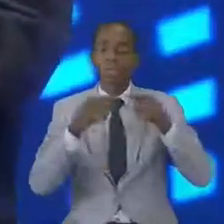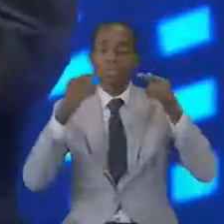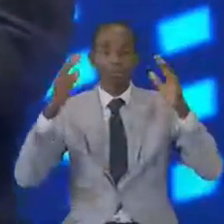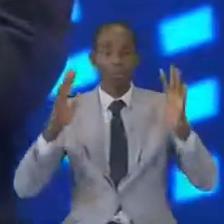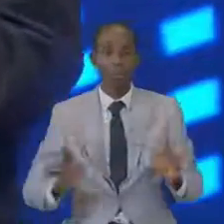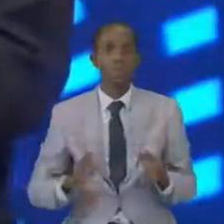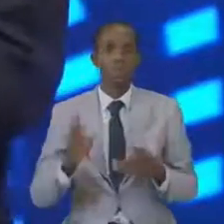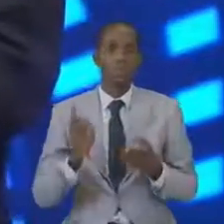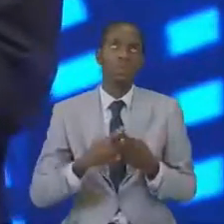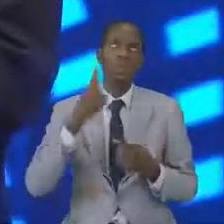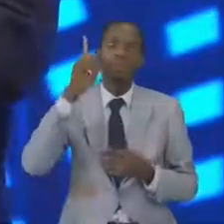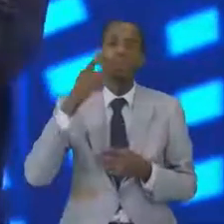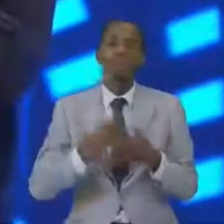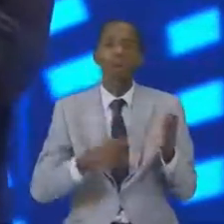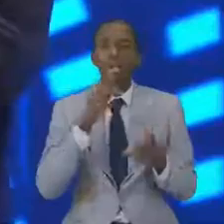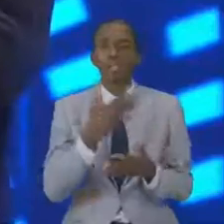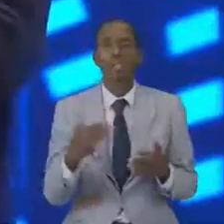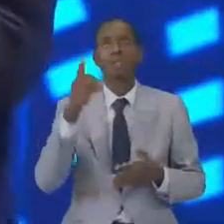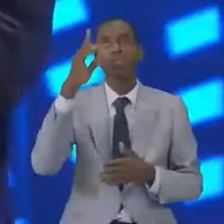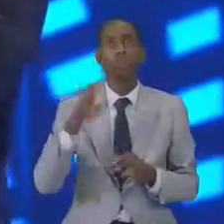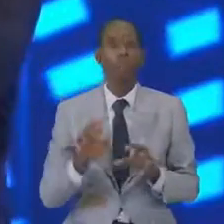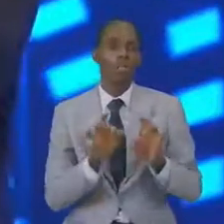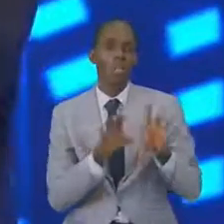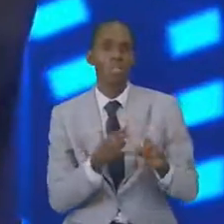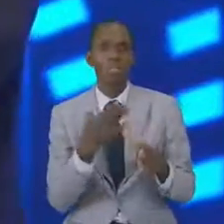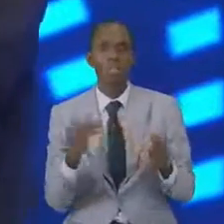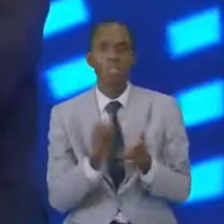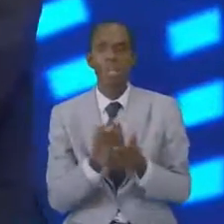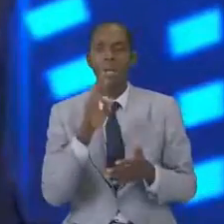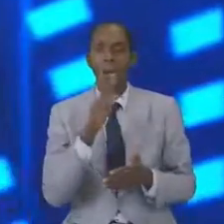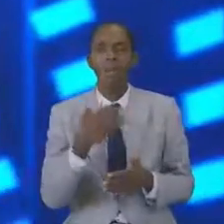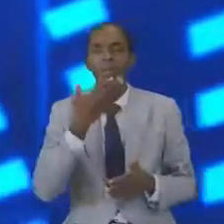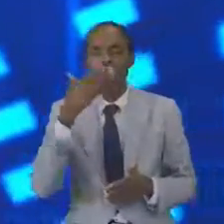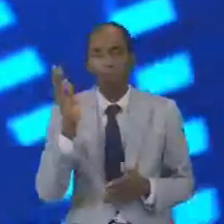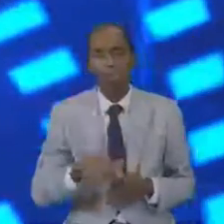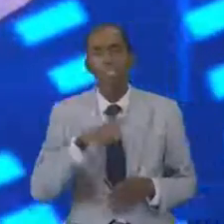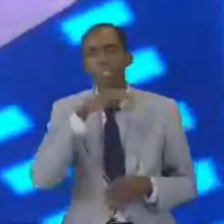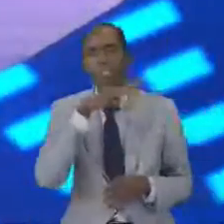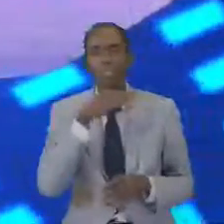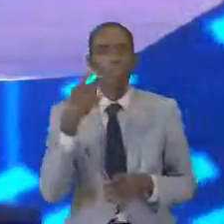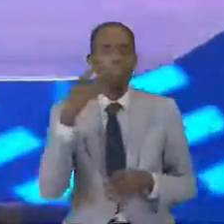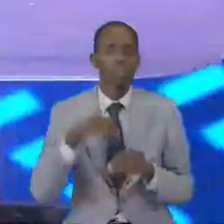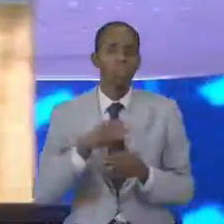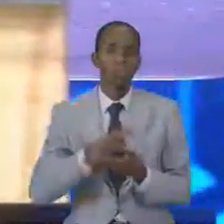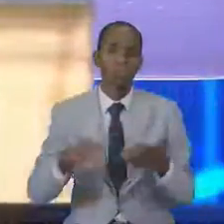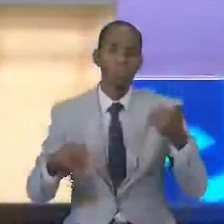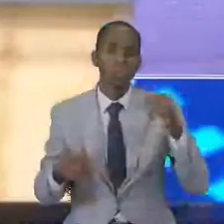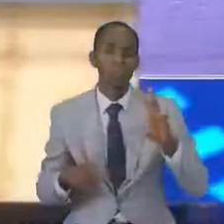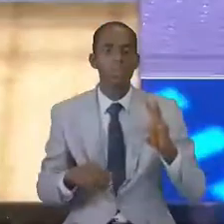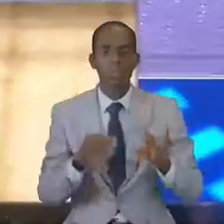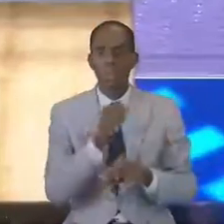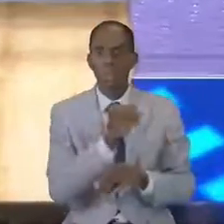quels sont les choses que Dieu aime les choses qui sont en abomination à l'Éternel verset 17 verset 17